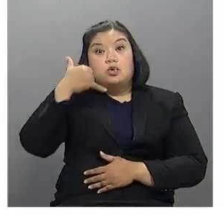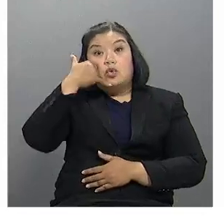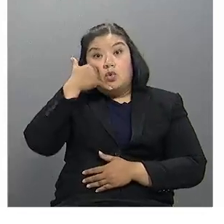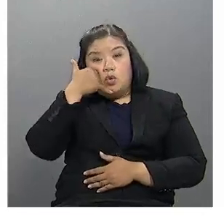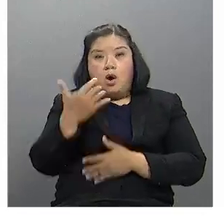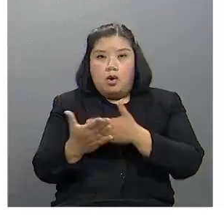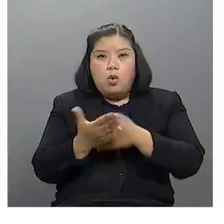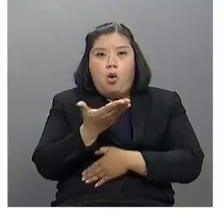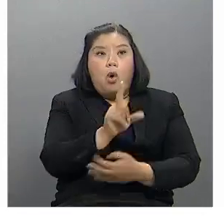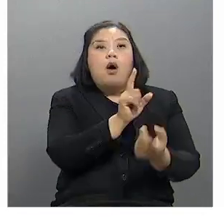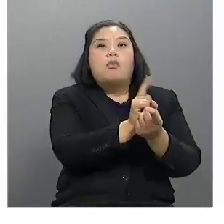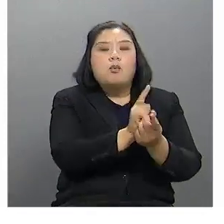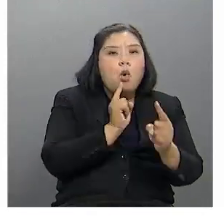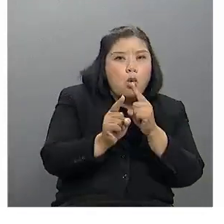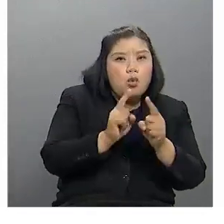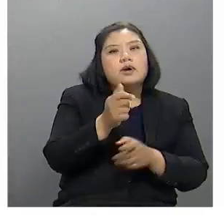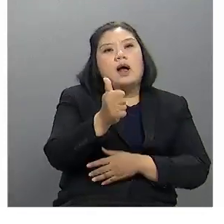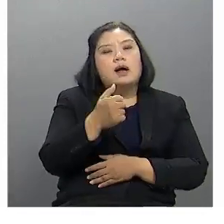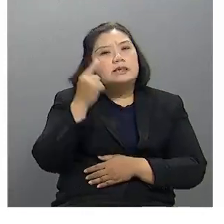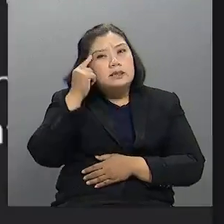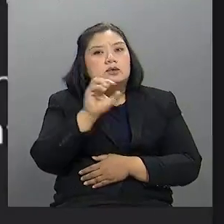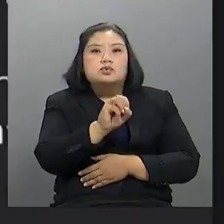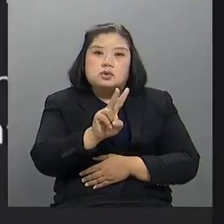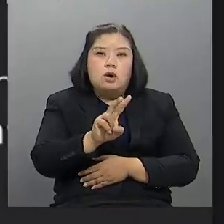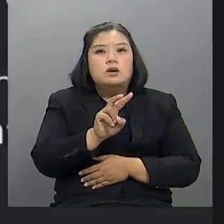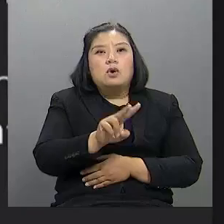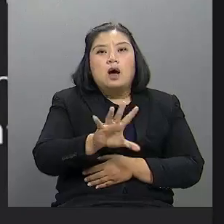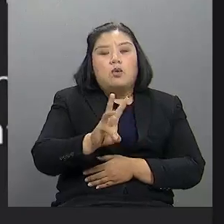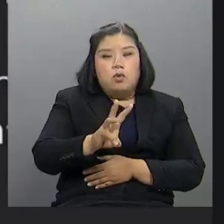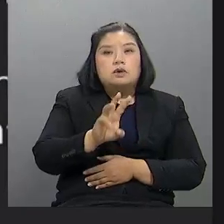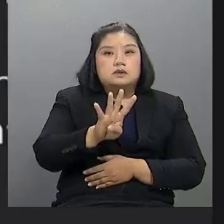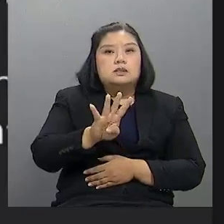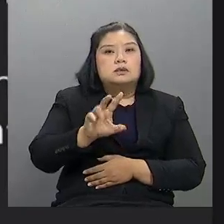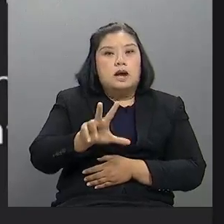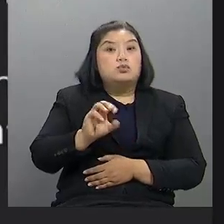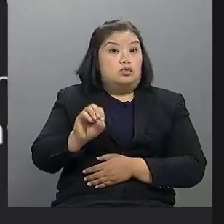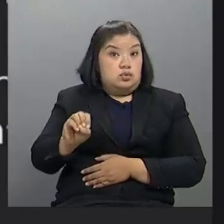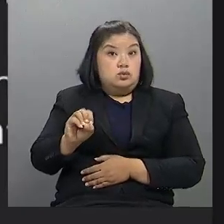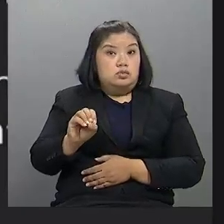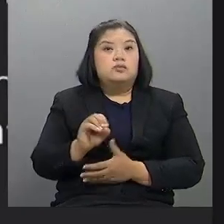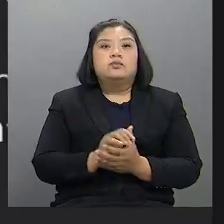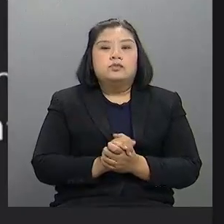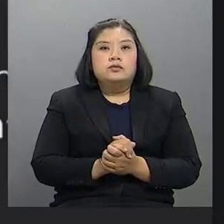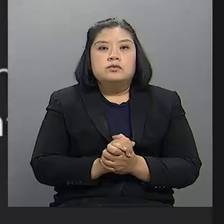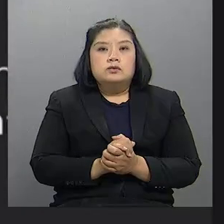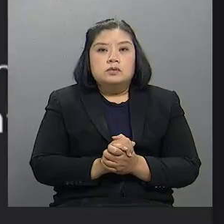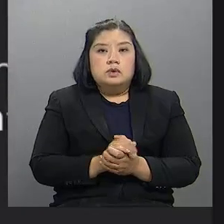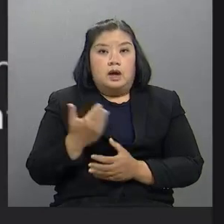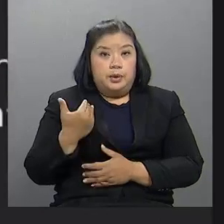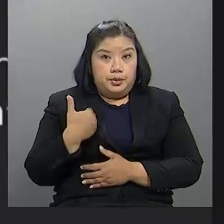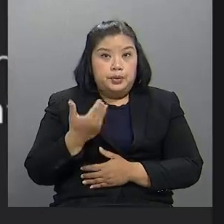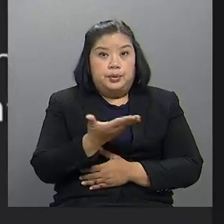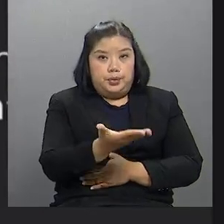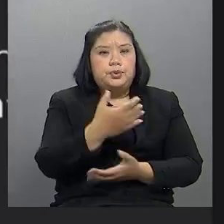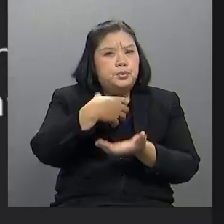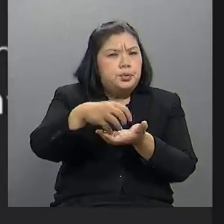ละเอียดหรือว่าสอบถามได้ที่หมายเลข 0 2256 4300หน้าจากนี้ศาสตราจารย์นายแพทย์ยงยังระบุ